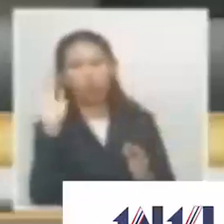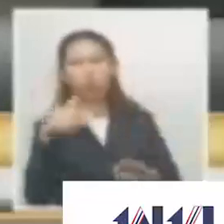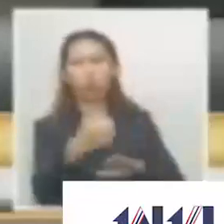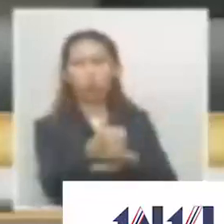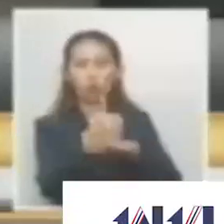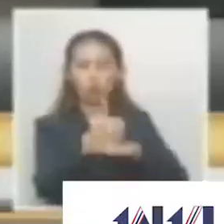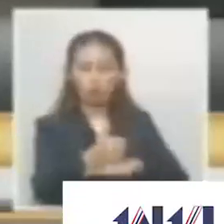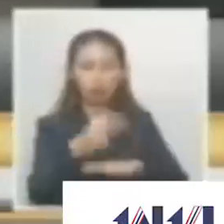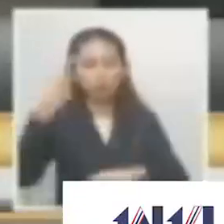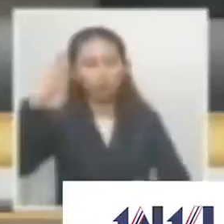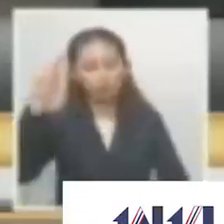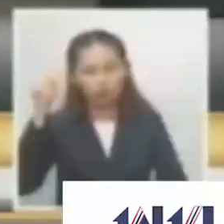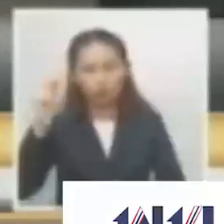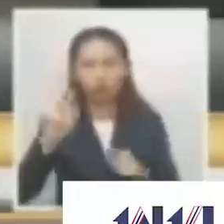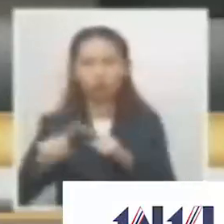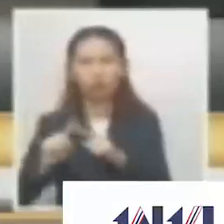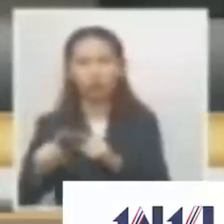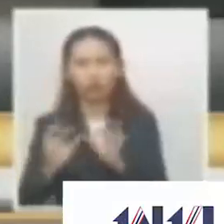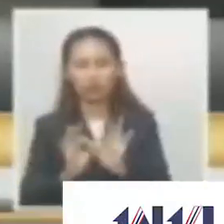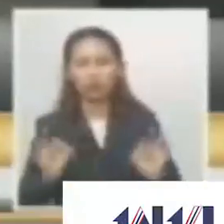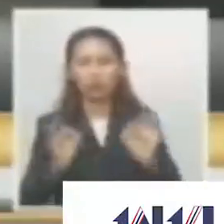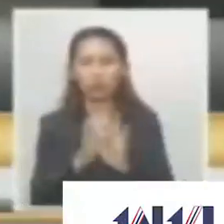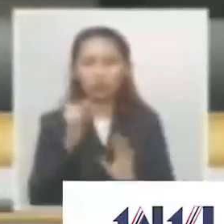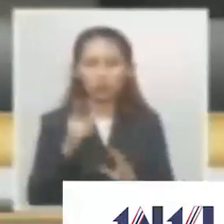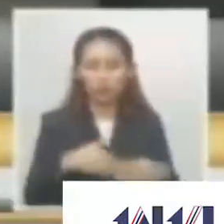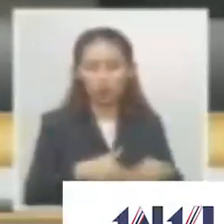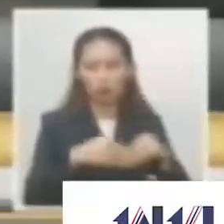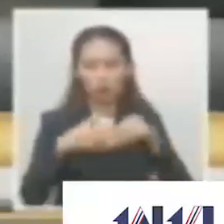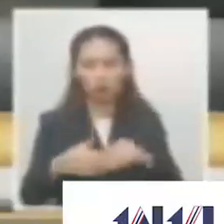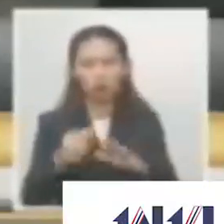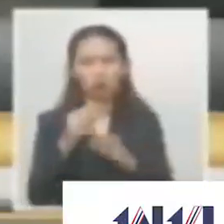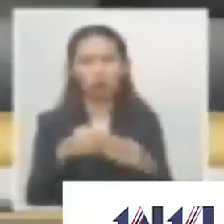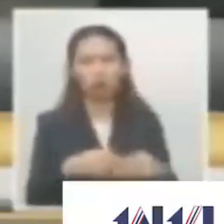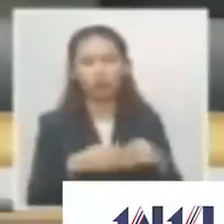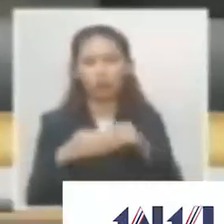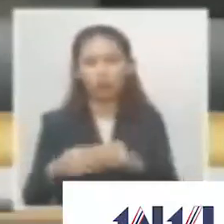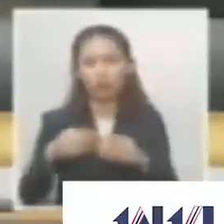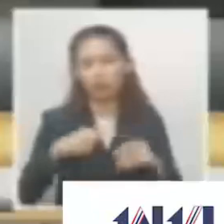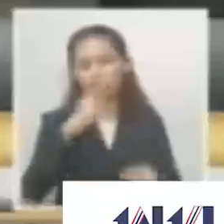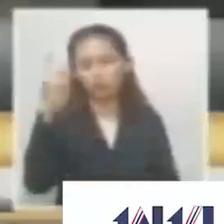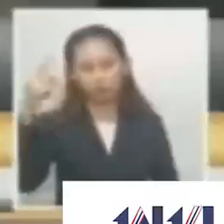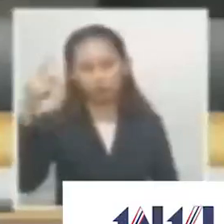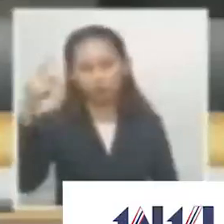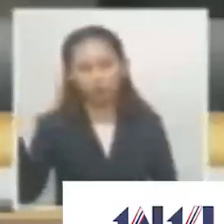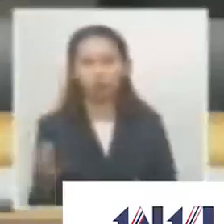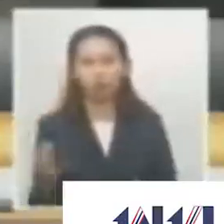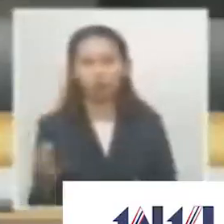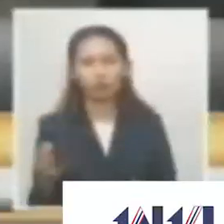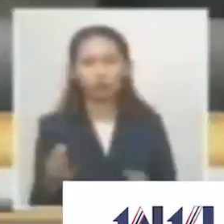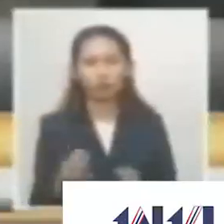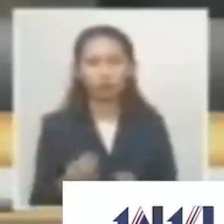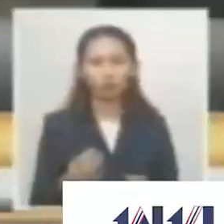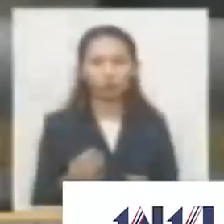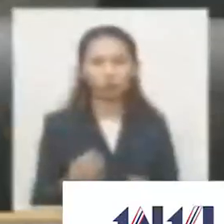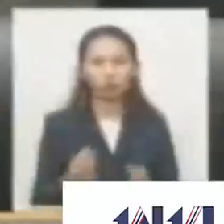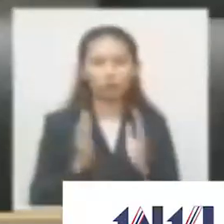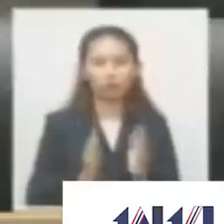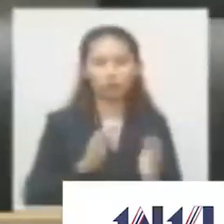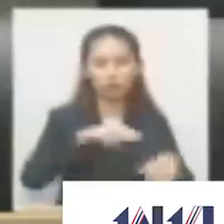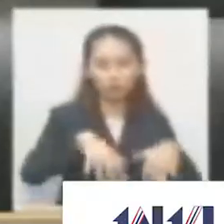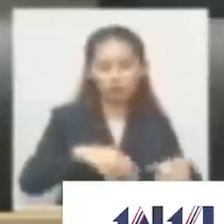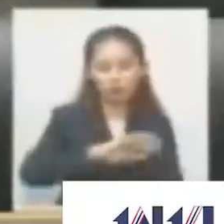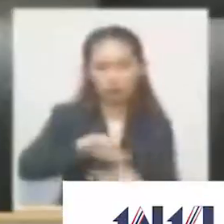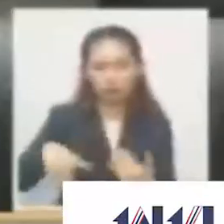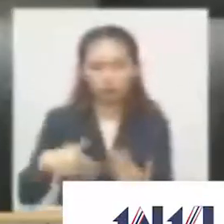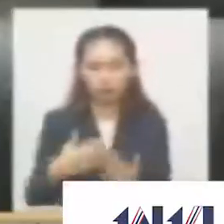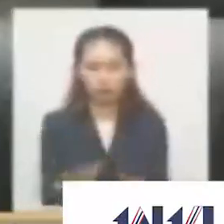กระทรวงว่ากิจกรรมทุกอย่างที่เป็นการเคลื่อนไหวคนเข้าไปเที่ยวกันถือเป็นการท่องเที่ยวทุกคนจะได้ไปร่วมมือกันนะครับยกตัวอย่างเช่นกระทรว